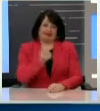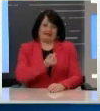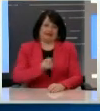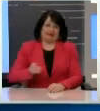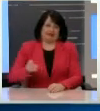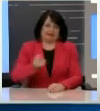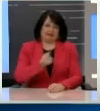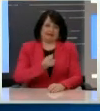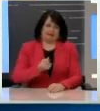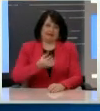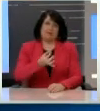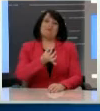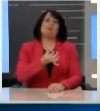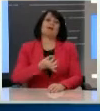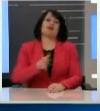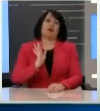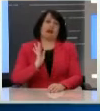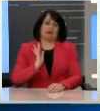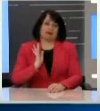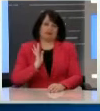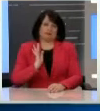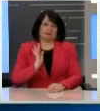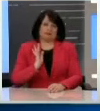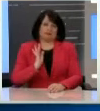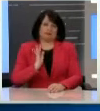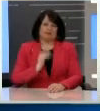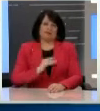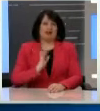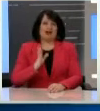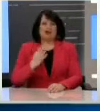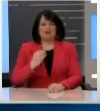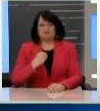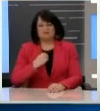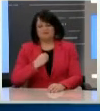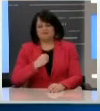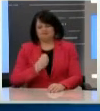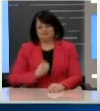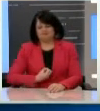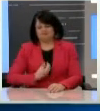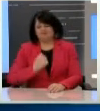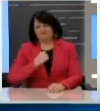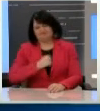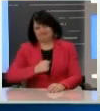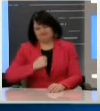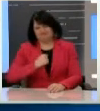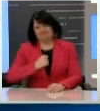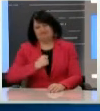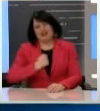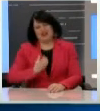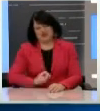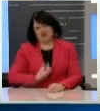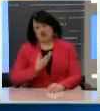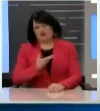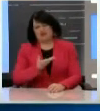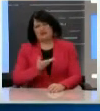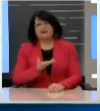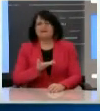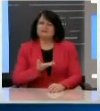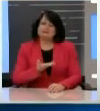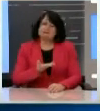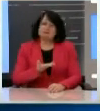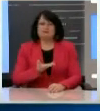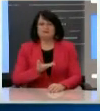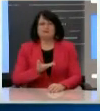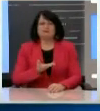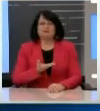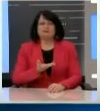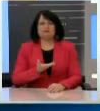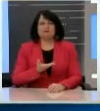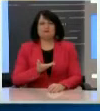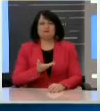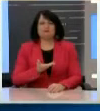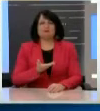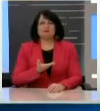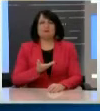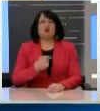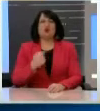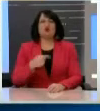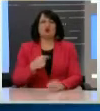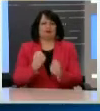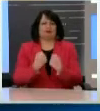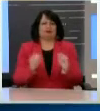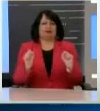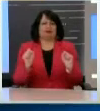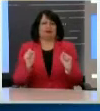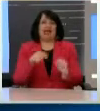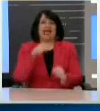εκτός αν είναι μια πίκρα, δικαιολογημένη θα έλεγα, ότι αυτονομήθηκε το τέρας